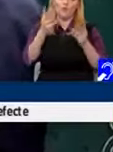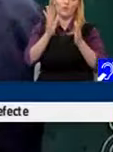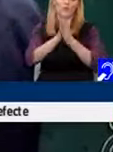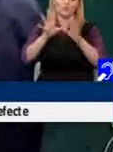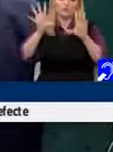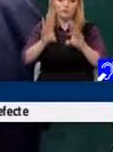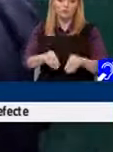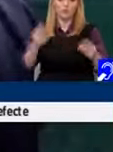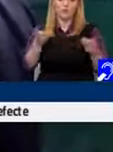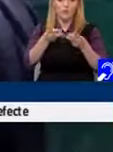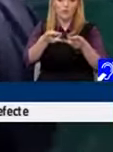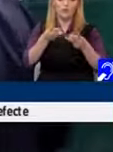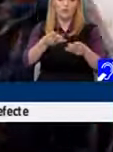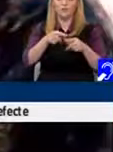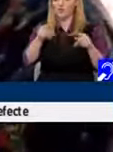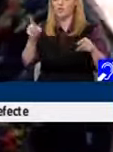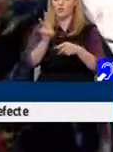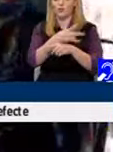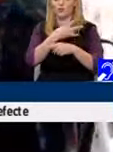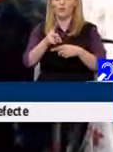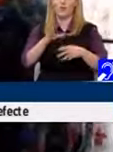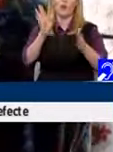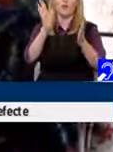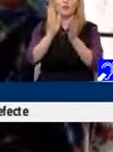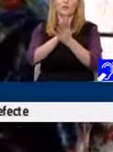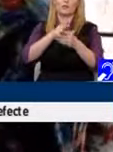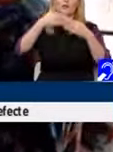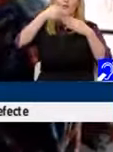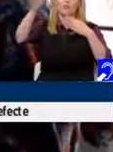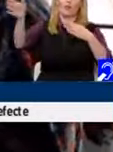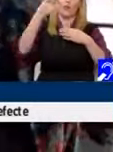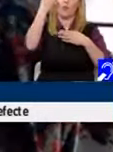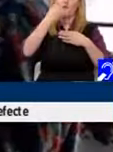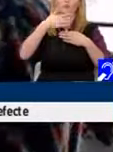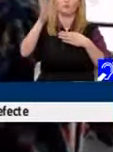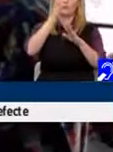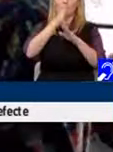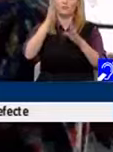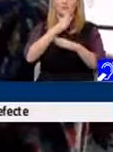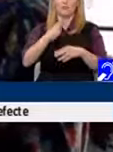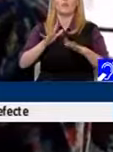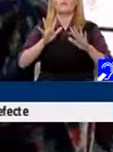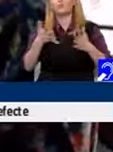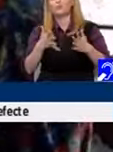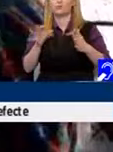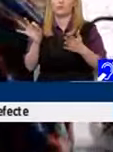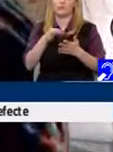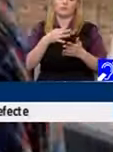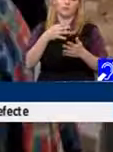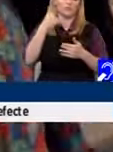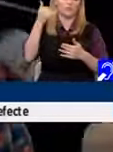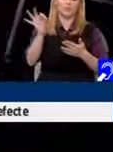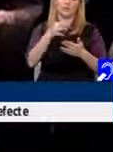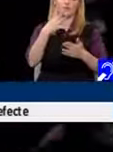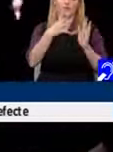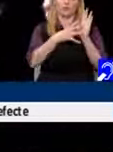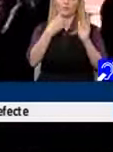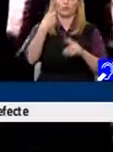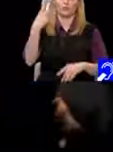sobe pe timp de noapte și să aerisească bine încăperile, iar în situații de risc să sune la numărul 901.